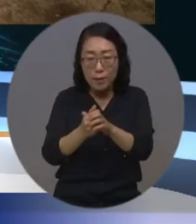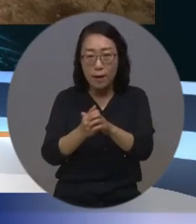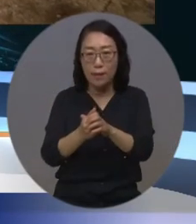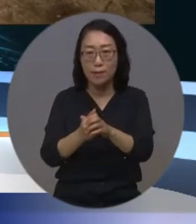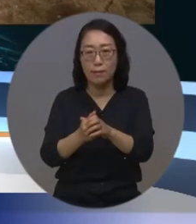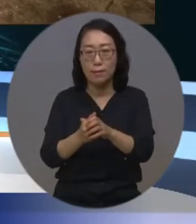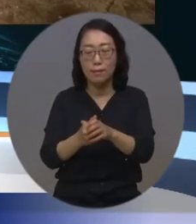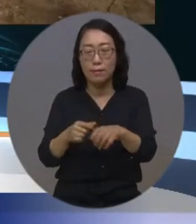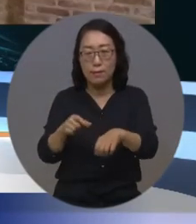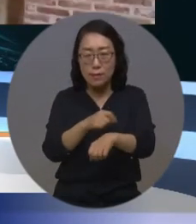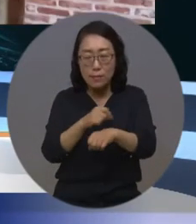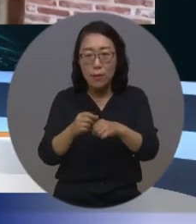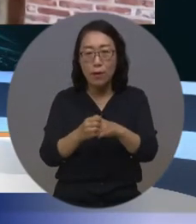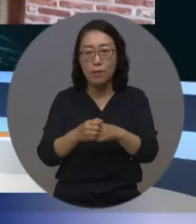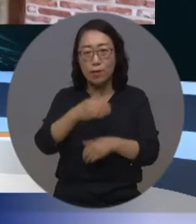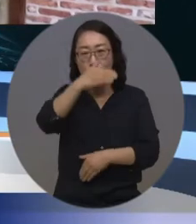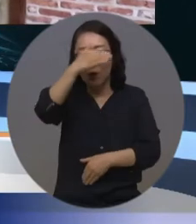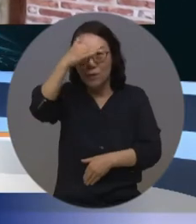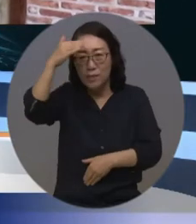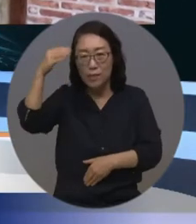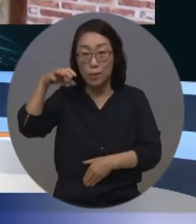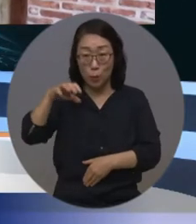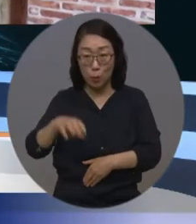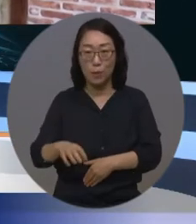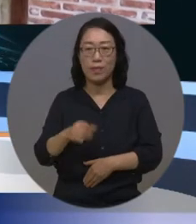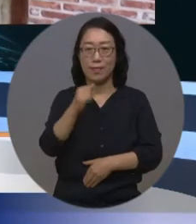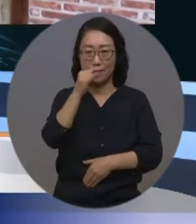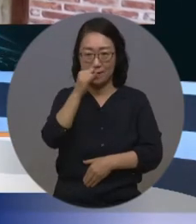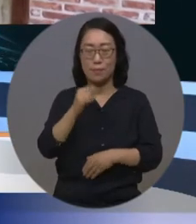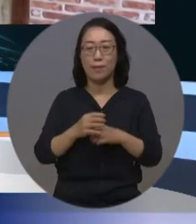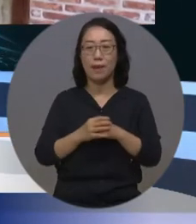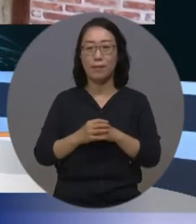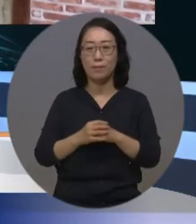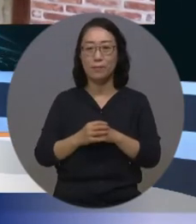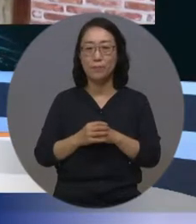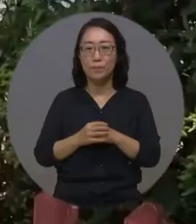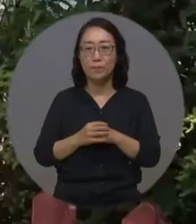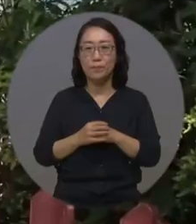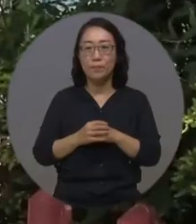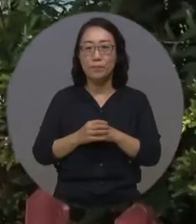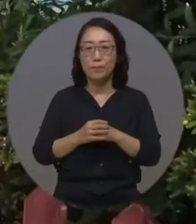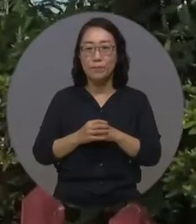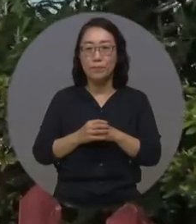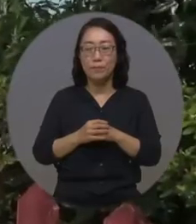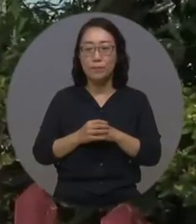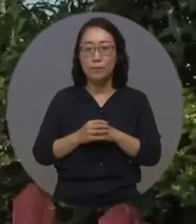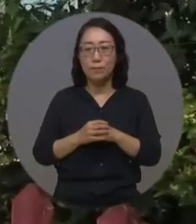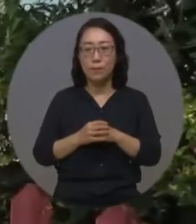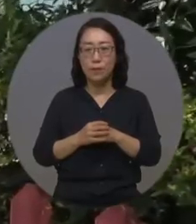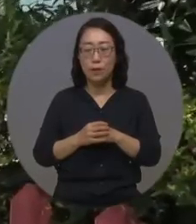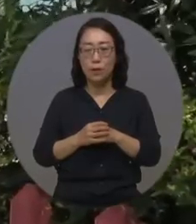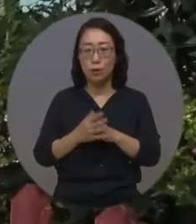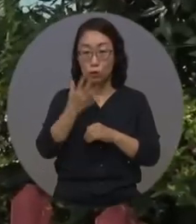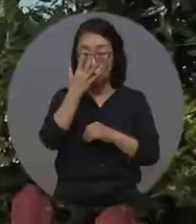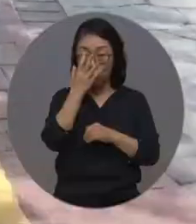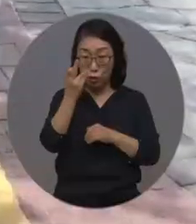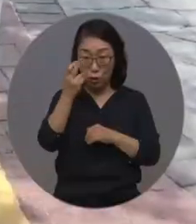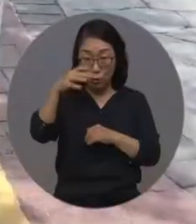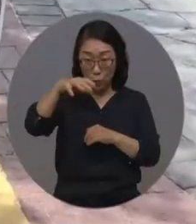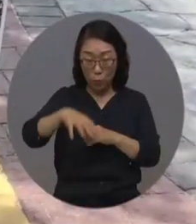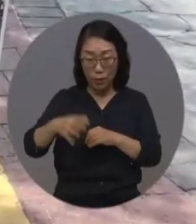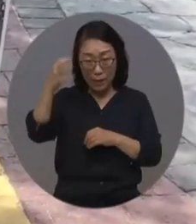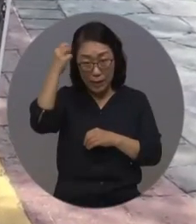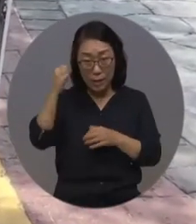발상을 보여주는 흥미로운 전시회가 있어 이소영 기자가 만나봤습니다. 순천 기억의 집